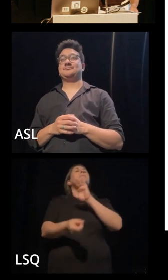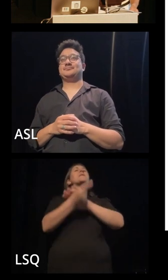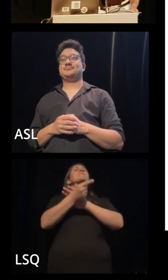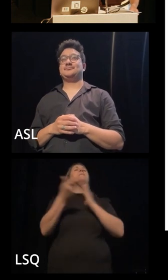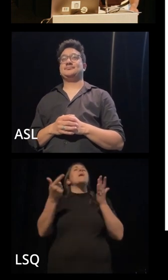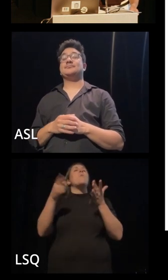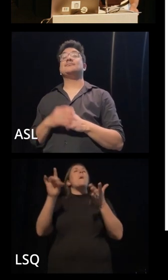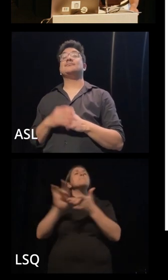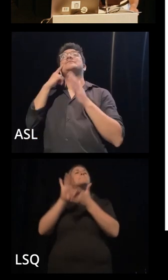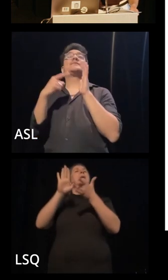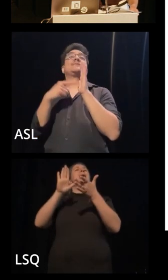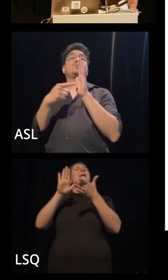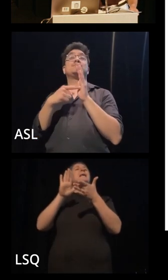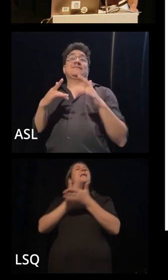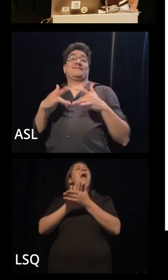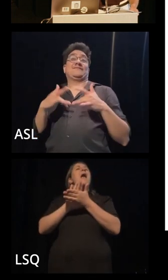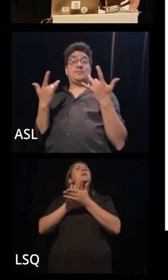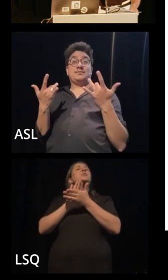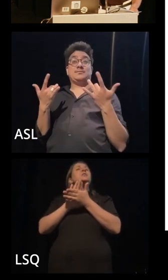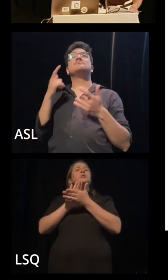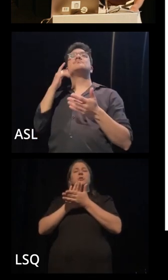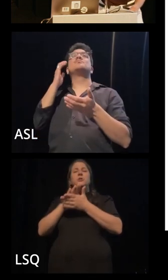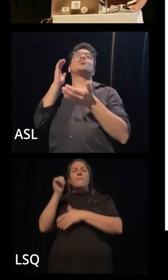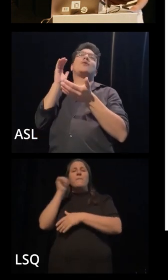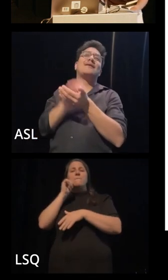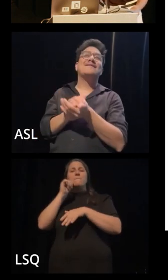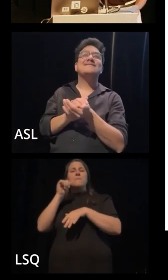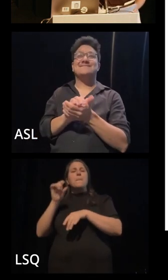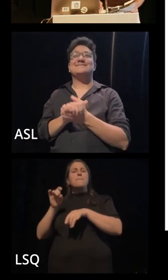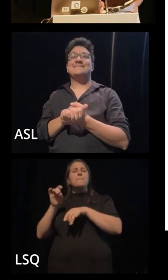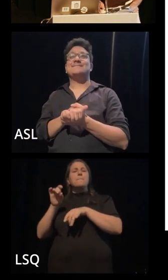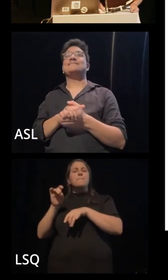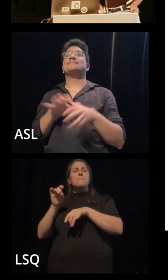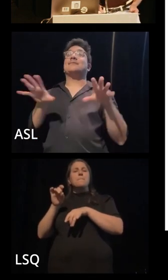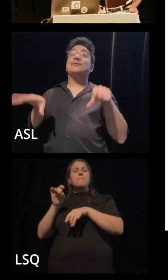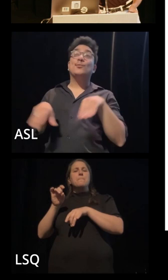de Louis XIV occupaient une place particulière.